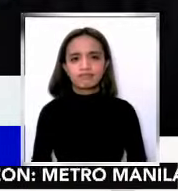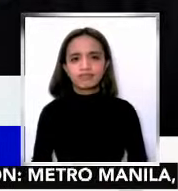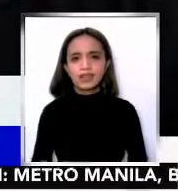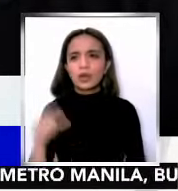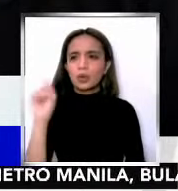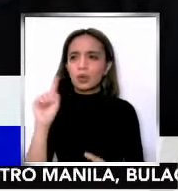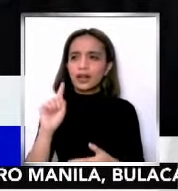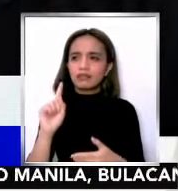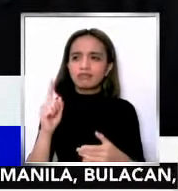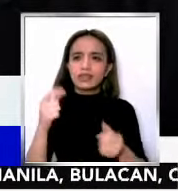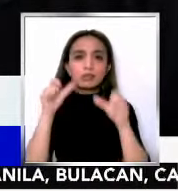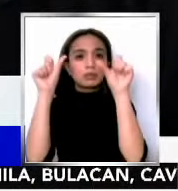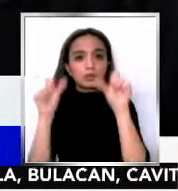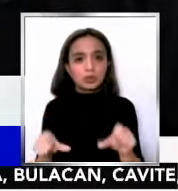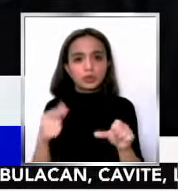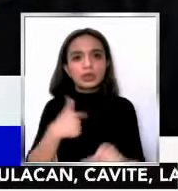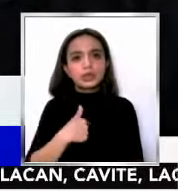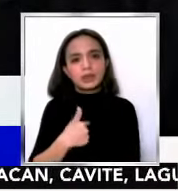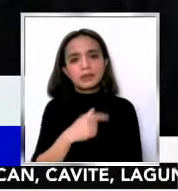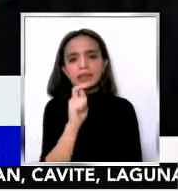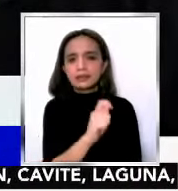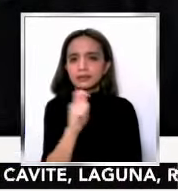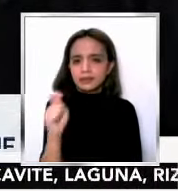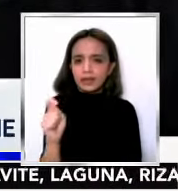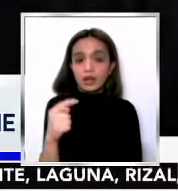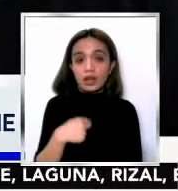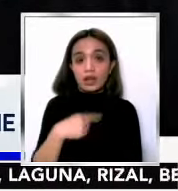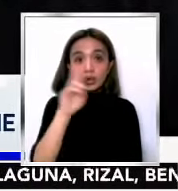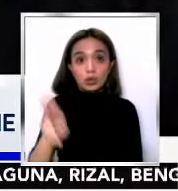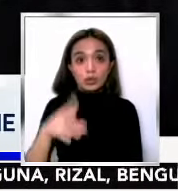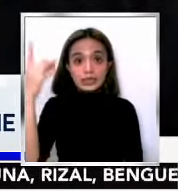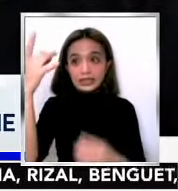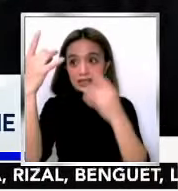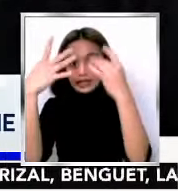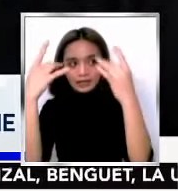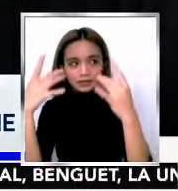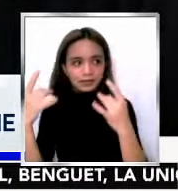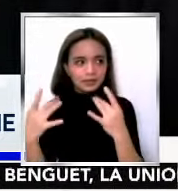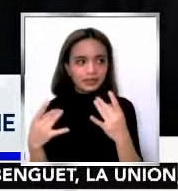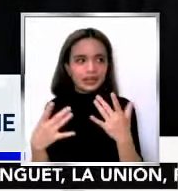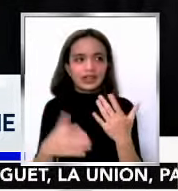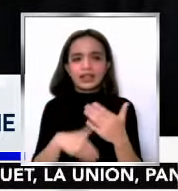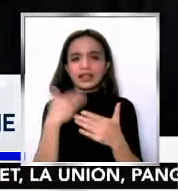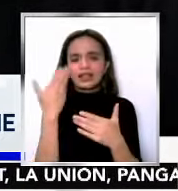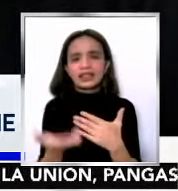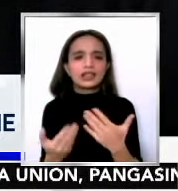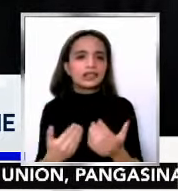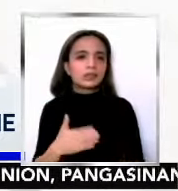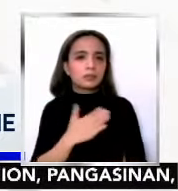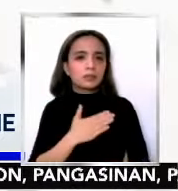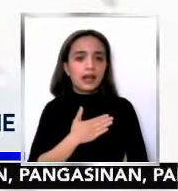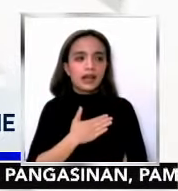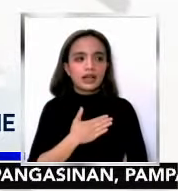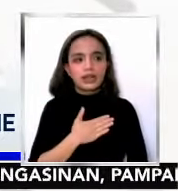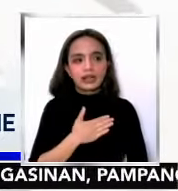So, ginamitan ko ng lights. Opo. Tapos yung pamangkin ko po, yung